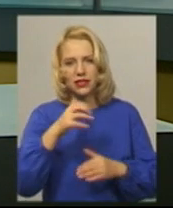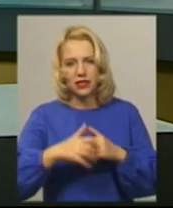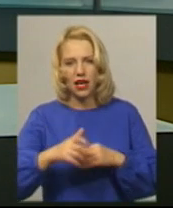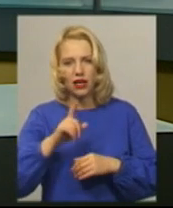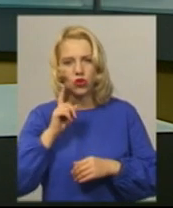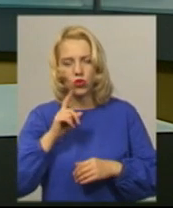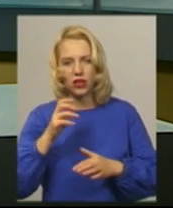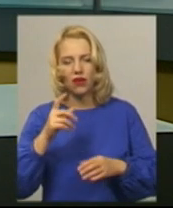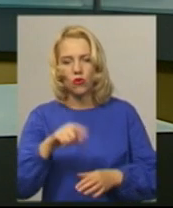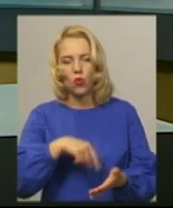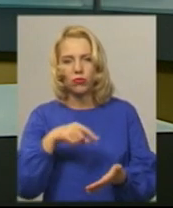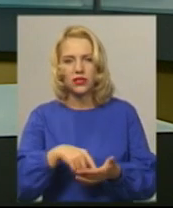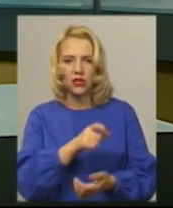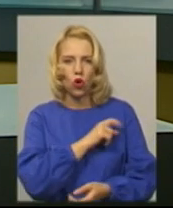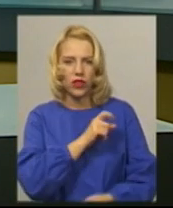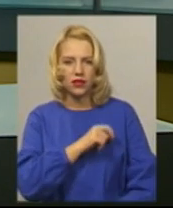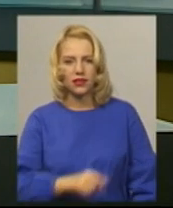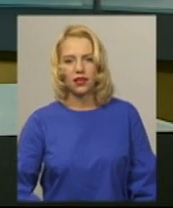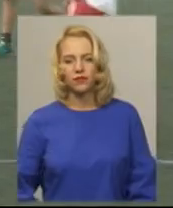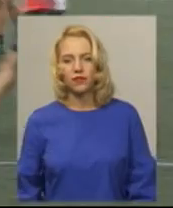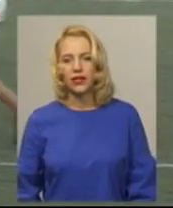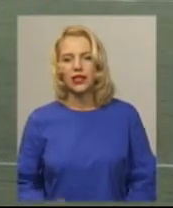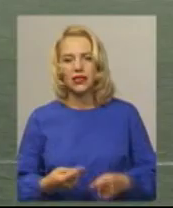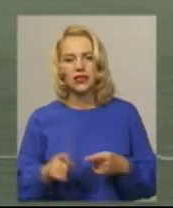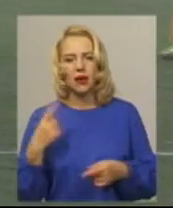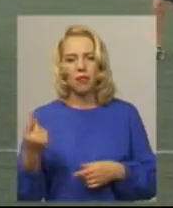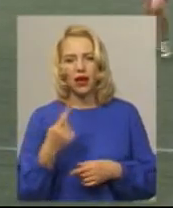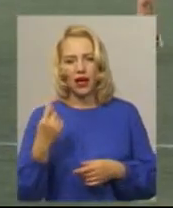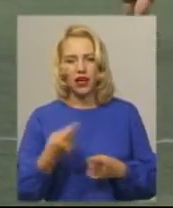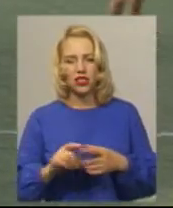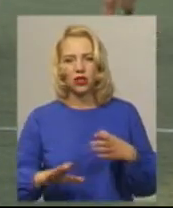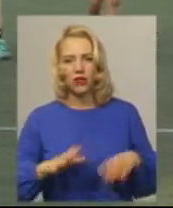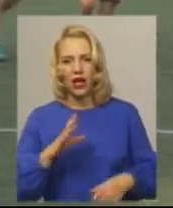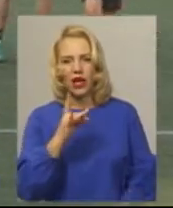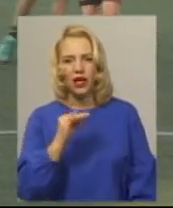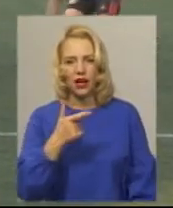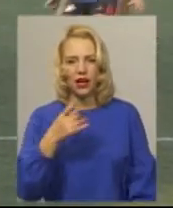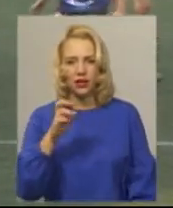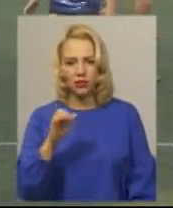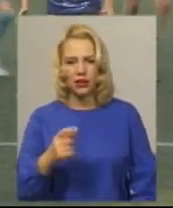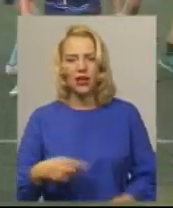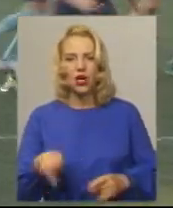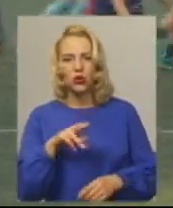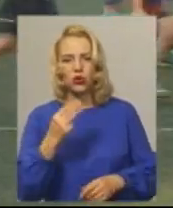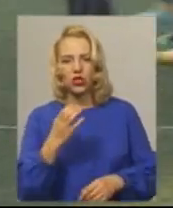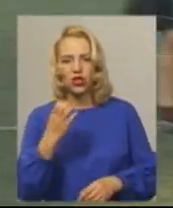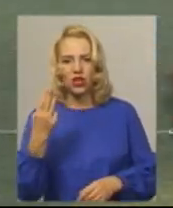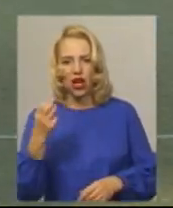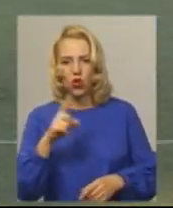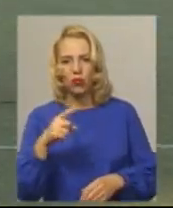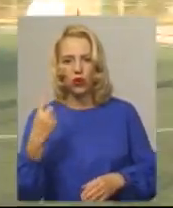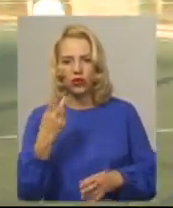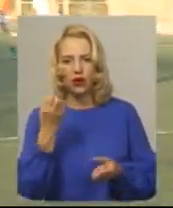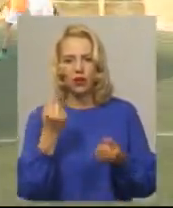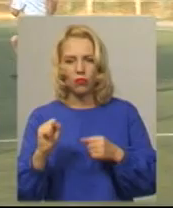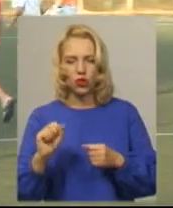місті Одеса. Більше у сюжеті. Це перше тренування регбійної команди «ДЮСШ номер 1» після перемоги у чемпіонаті